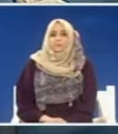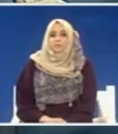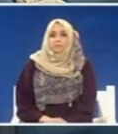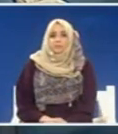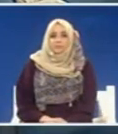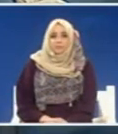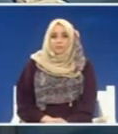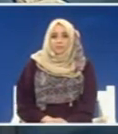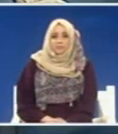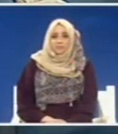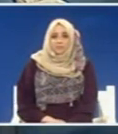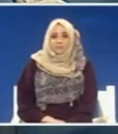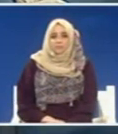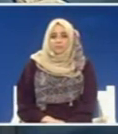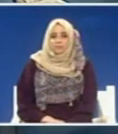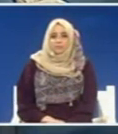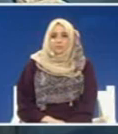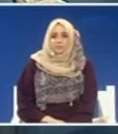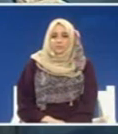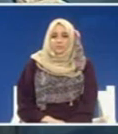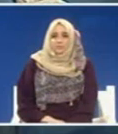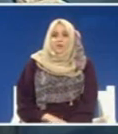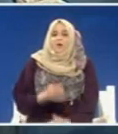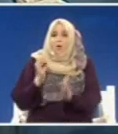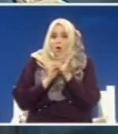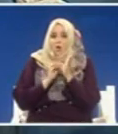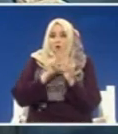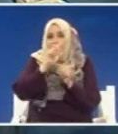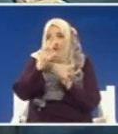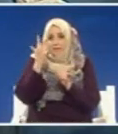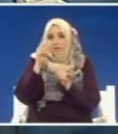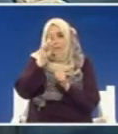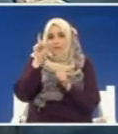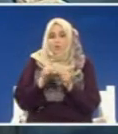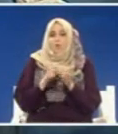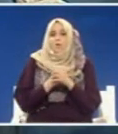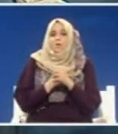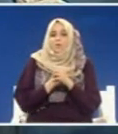هل تفسخ الفاتحة أم لا؟ وعندي سؤال واحد آخر فضيلة الشيخ. مرحبا.